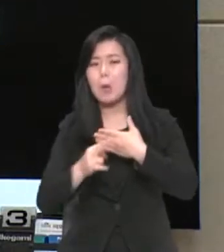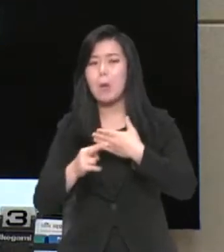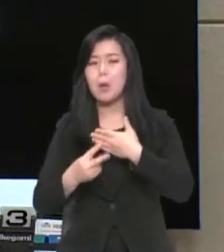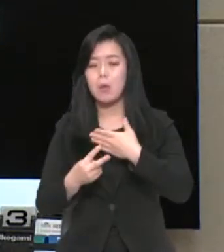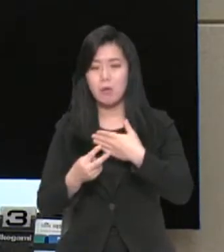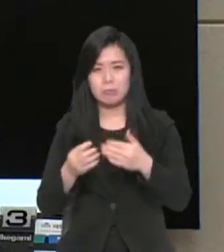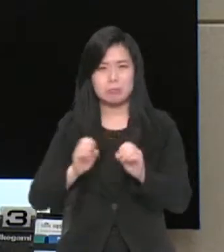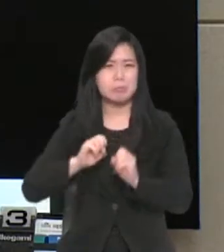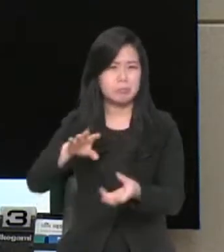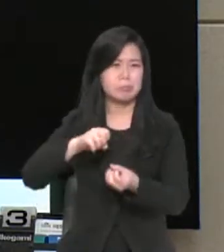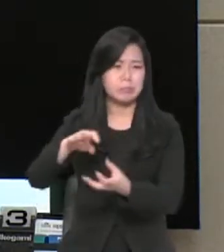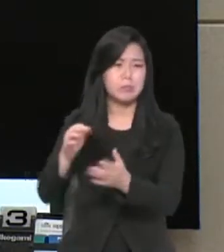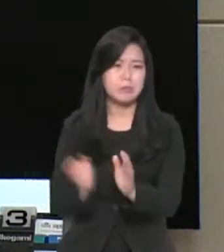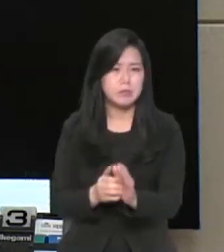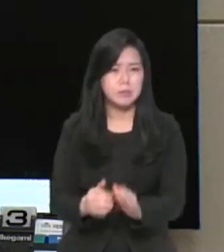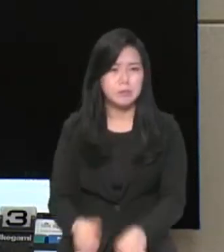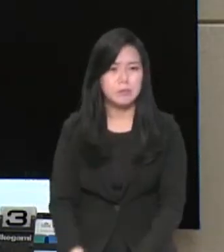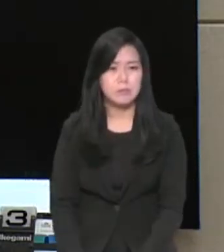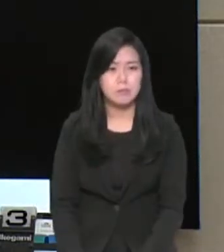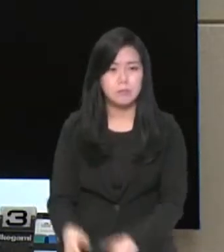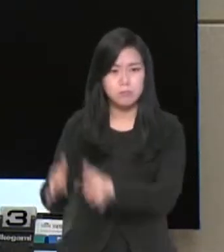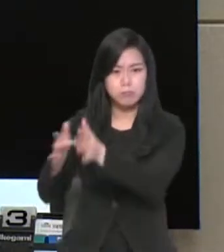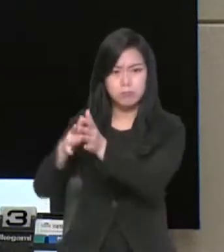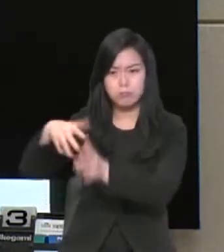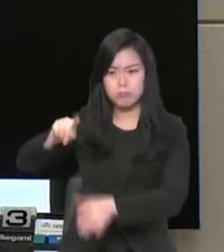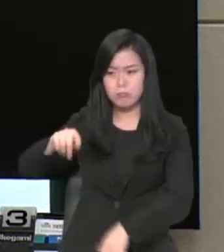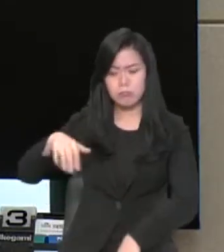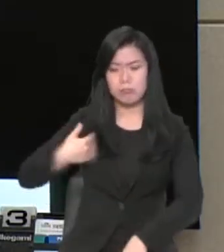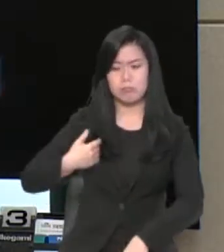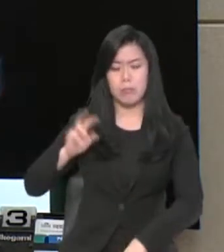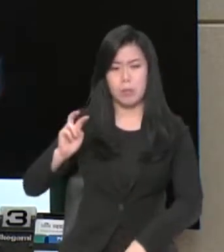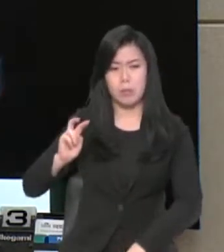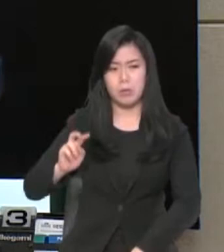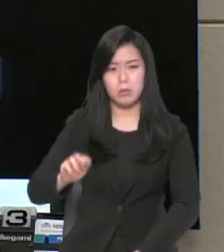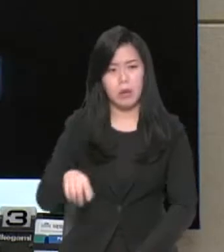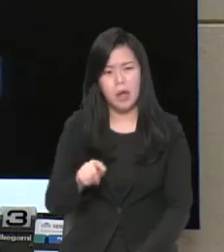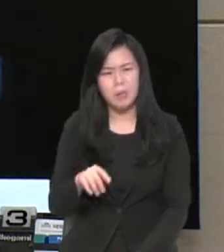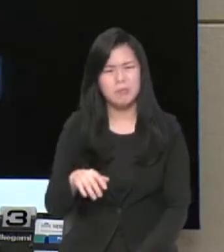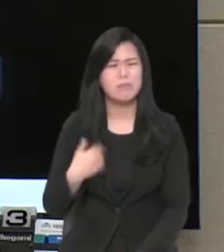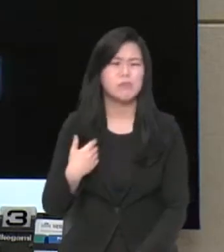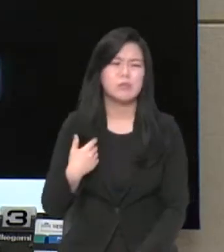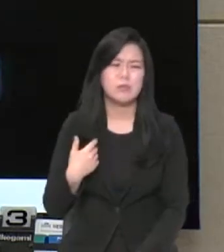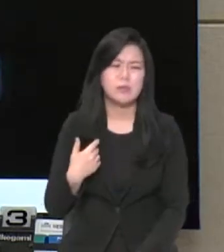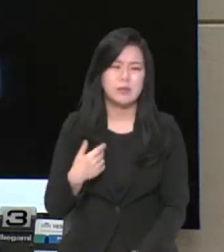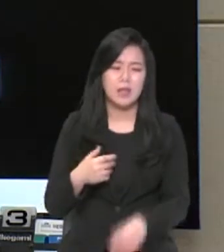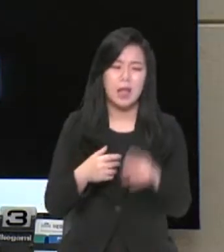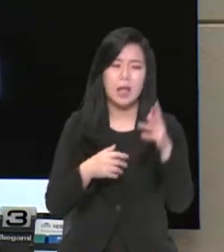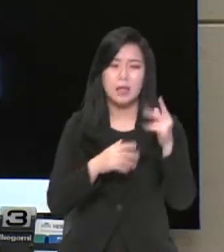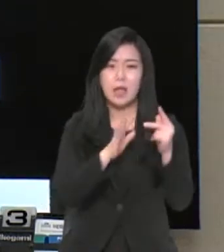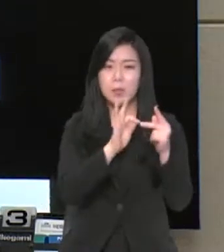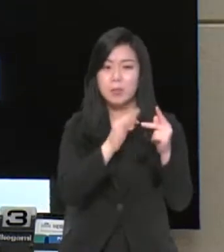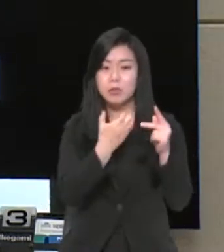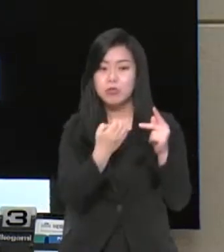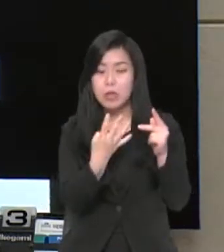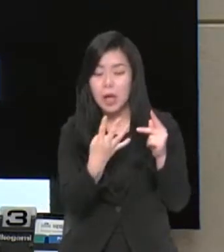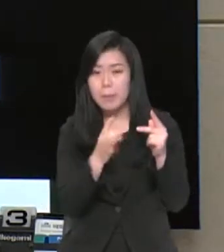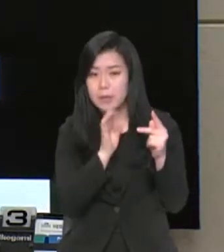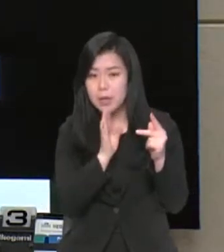포장만 해가지고 그냥 보내는 거야. 그래도 아까도 그 시작처 애들이 알 수가 없잖아, 그래도. 그렇지, 뭐, 아니 그러니까 이게 KF 부사만